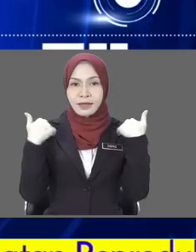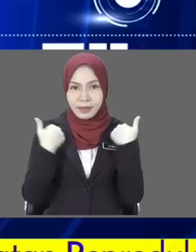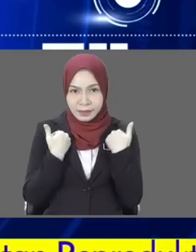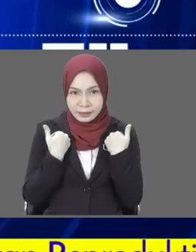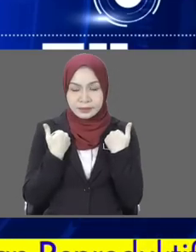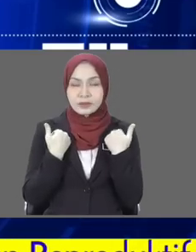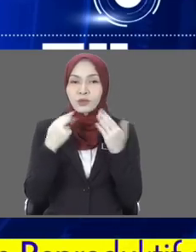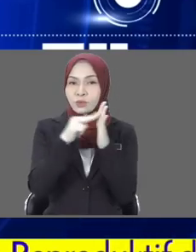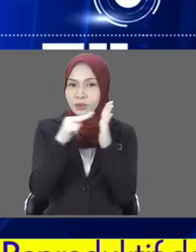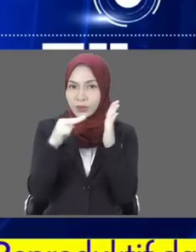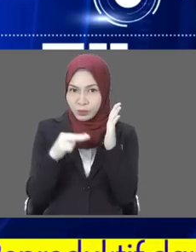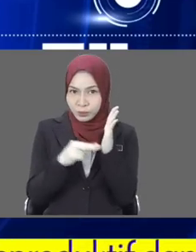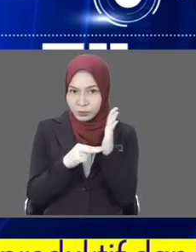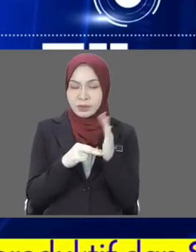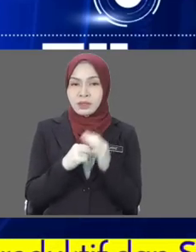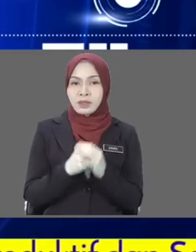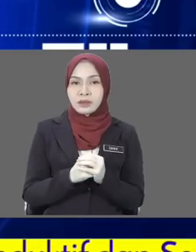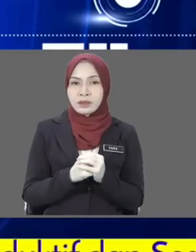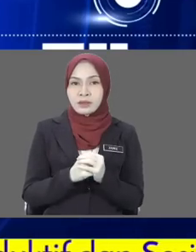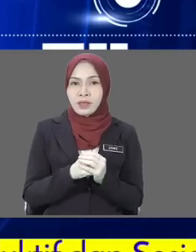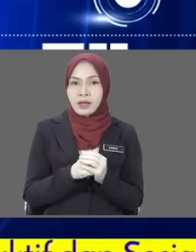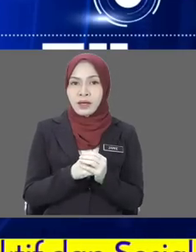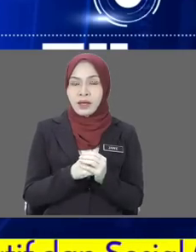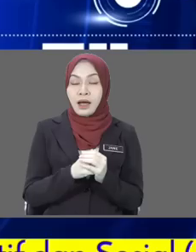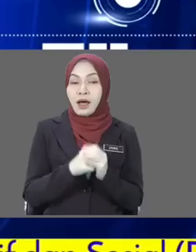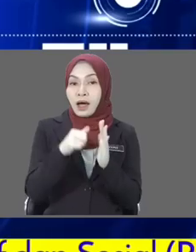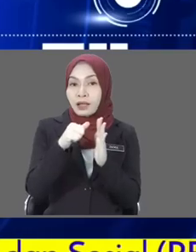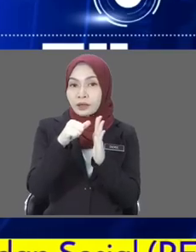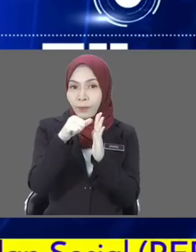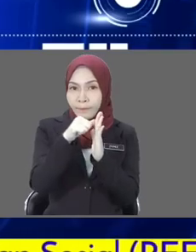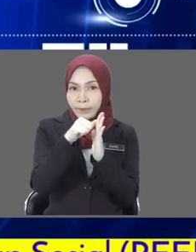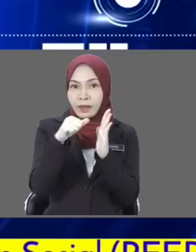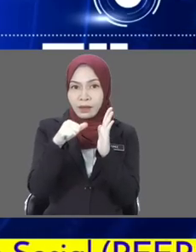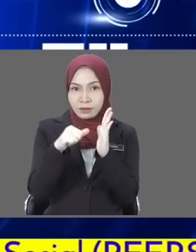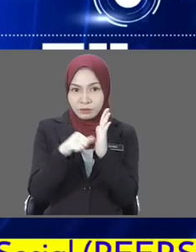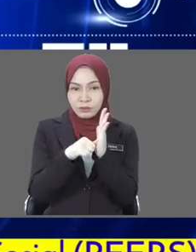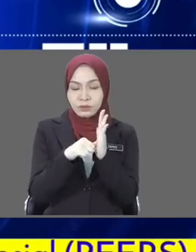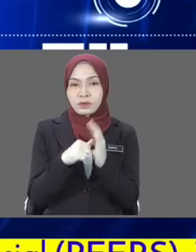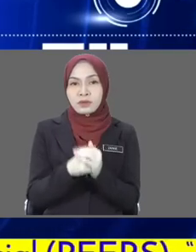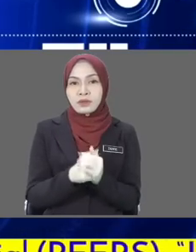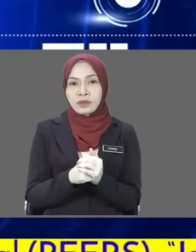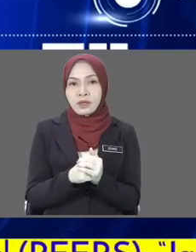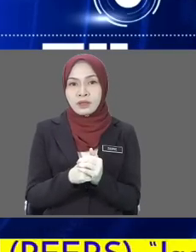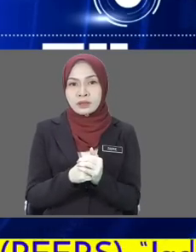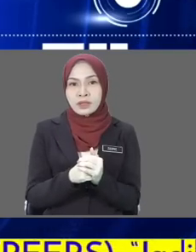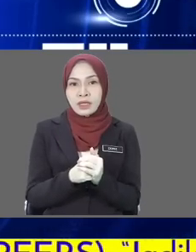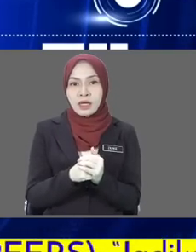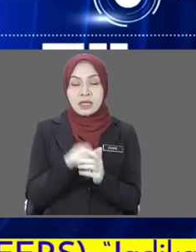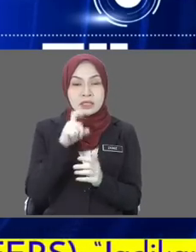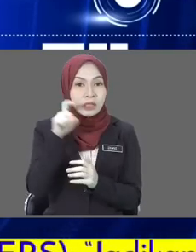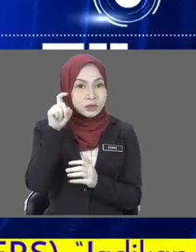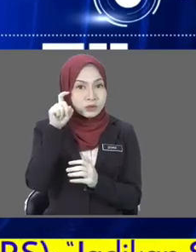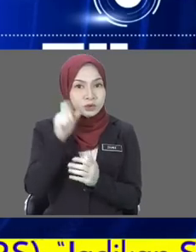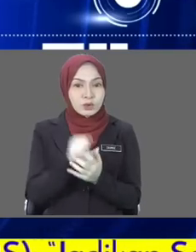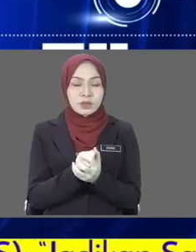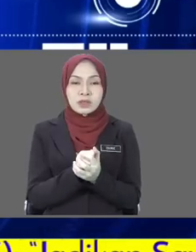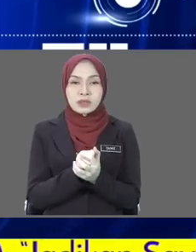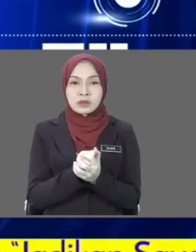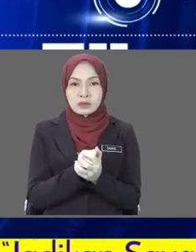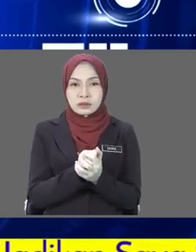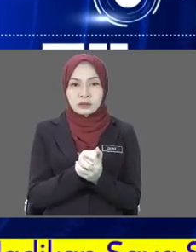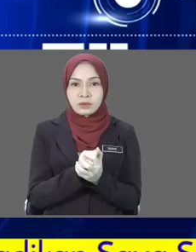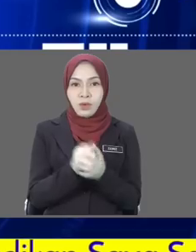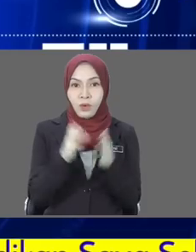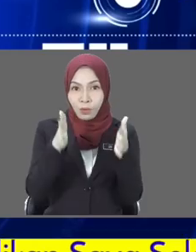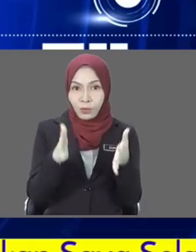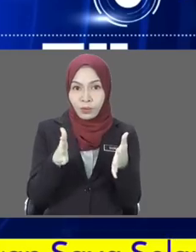peruntukan undang-undang atau peraturan gangguan seksual yang mana apabila salah laku seksual terhadap orang dewasa